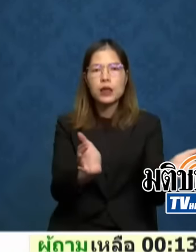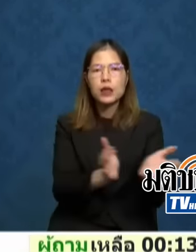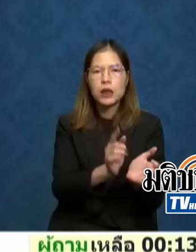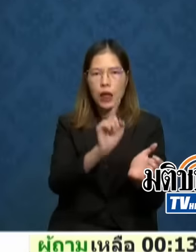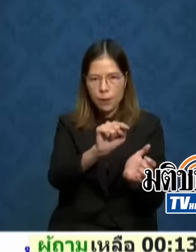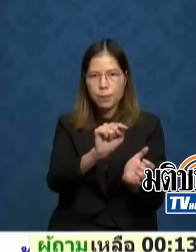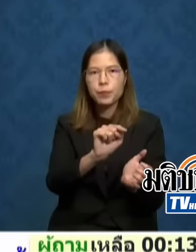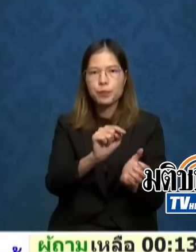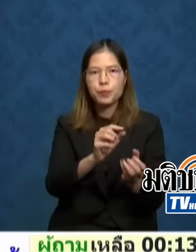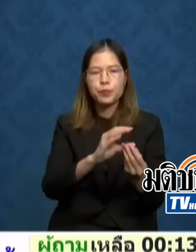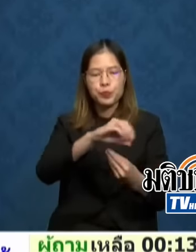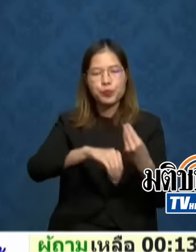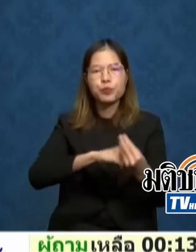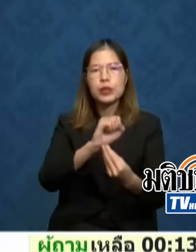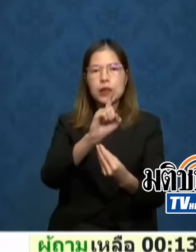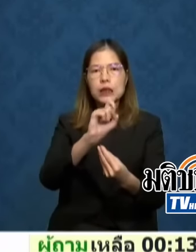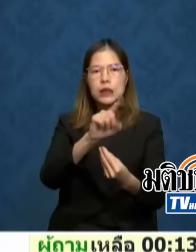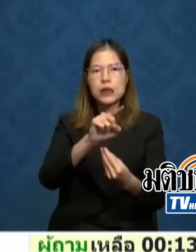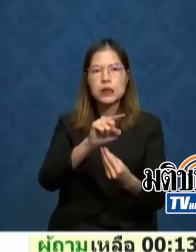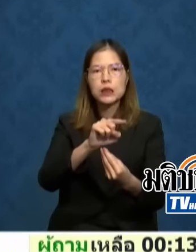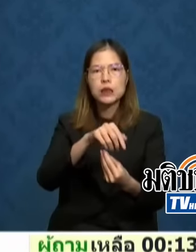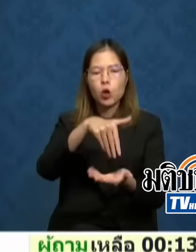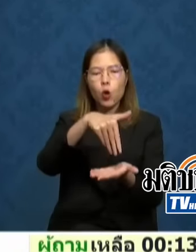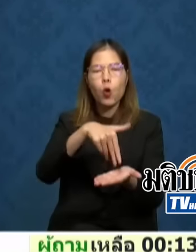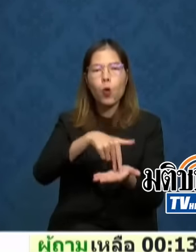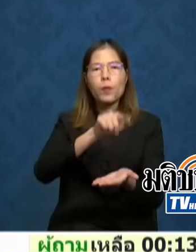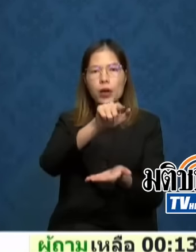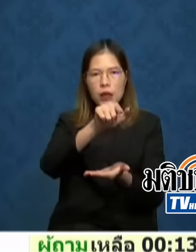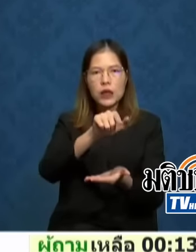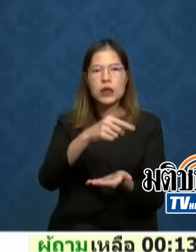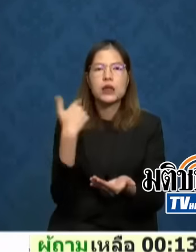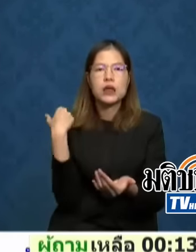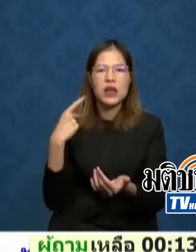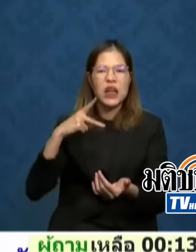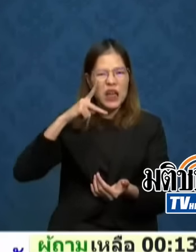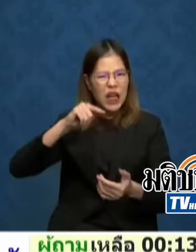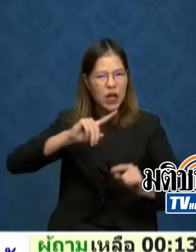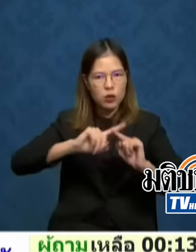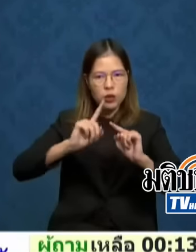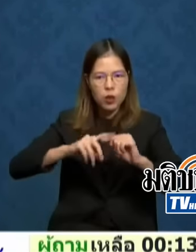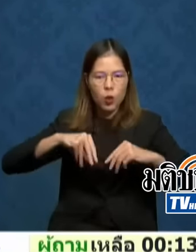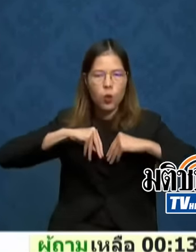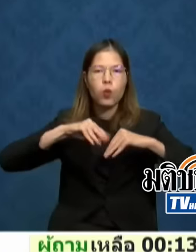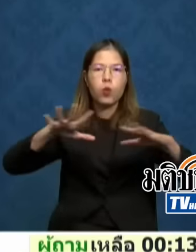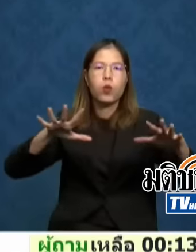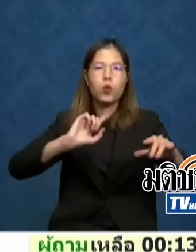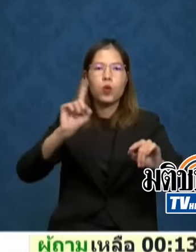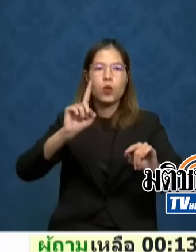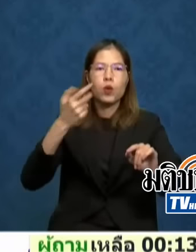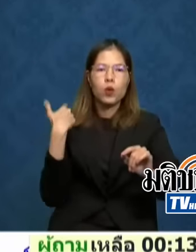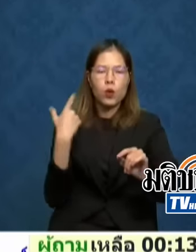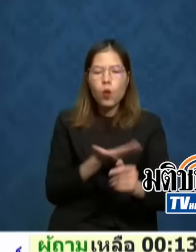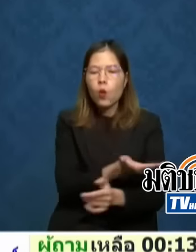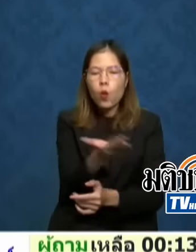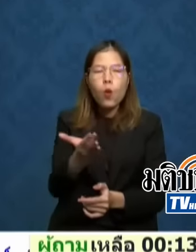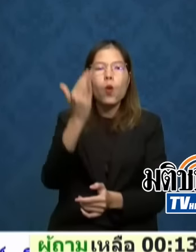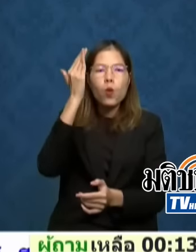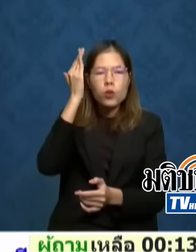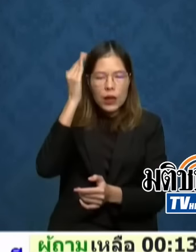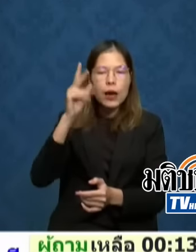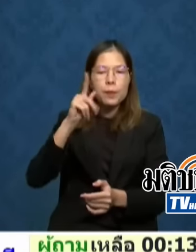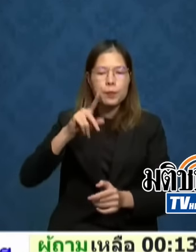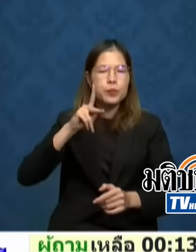โซนพื้นที่เศรษฐกิจอำเภอเมืองเนี่ยสื่อทุกสื่อหน่วยงานทุกหน่วยงานประโคมข่าวกันชุดใหญ่ทุกคนได้รับทราบถึงข้อมูลกันอย่าง